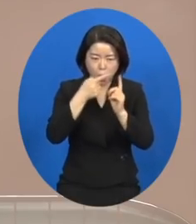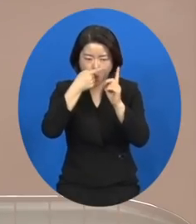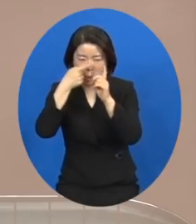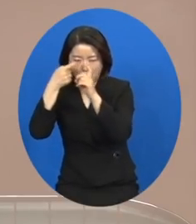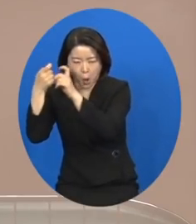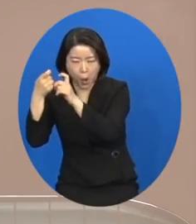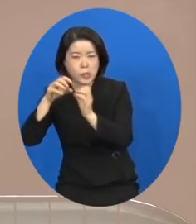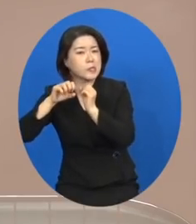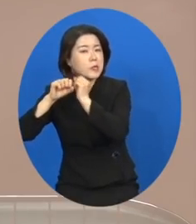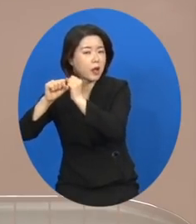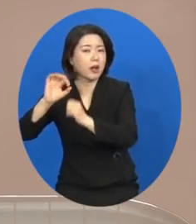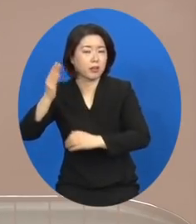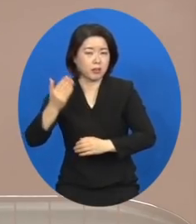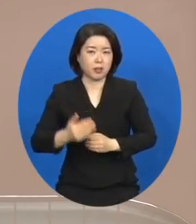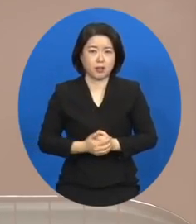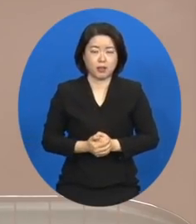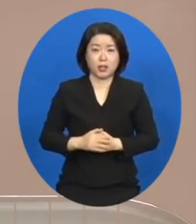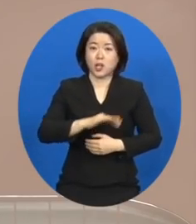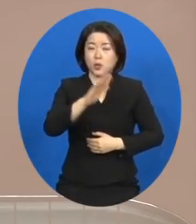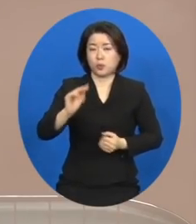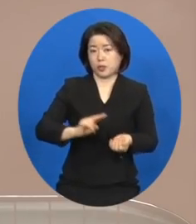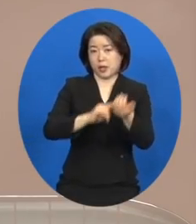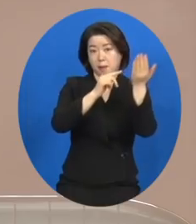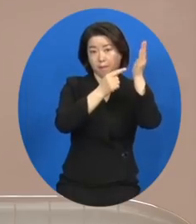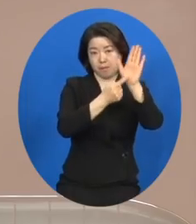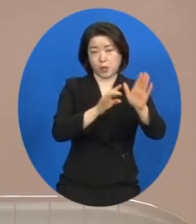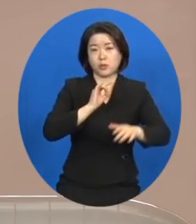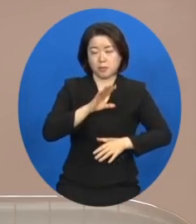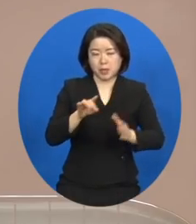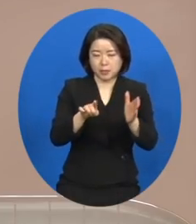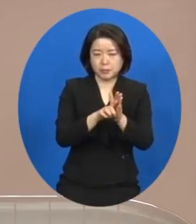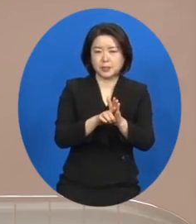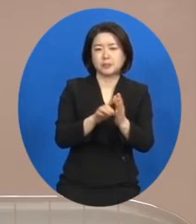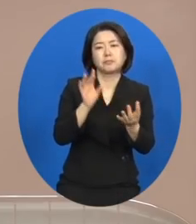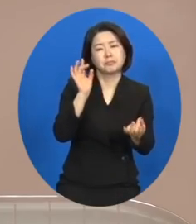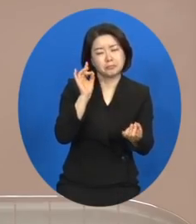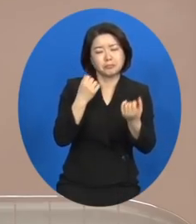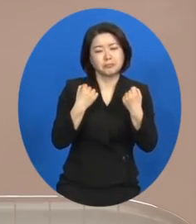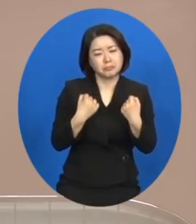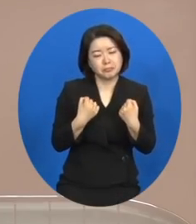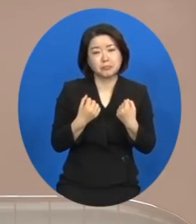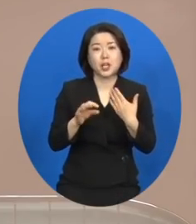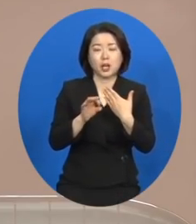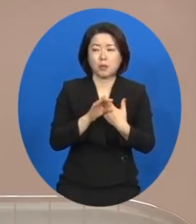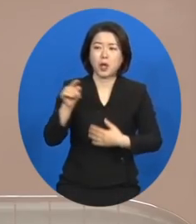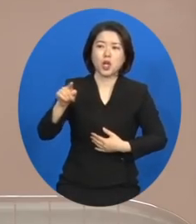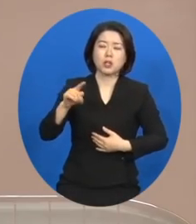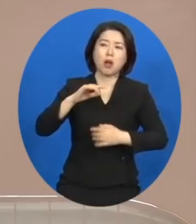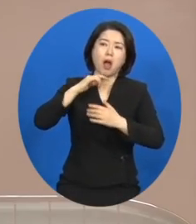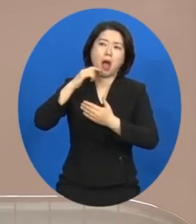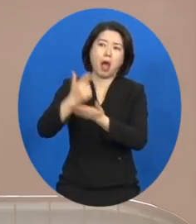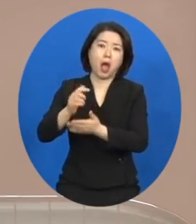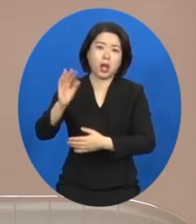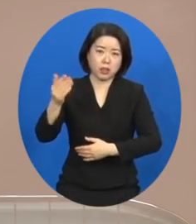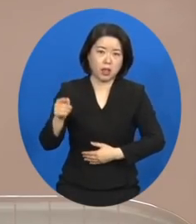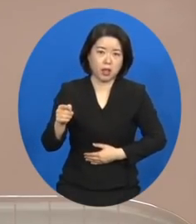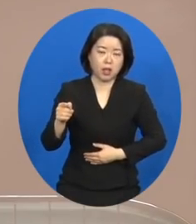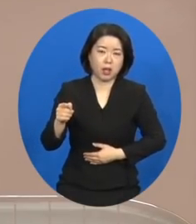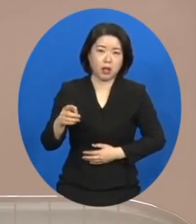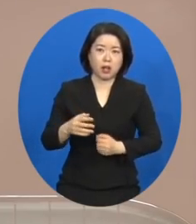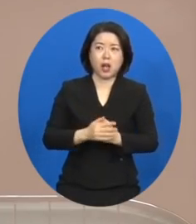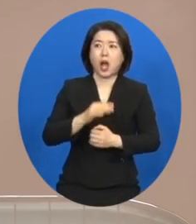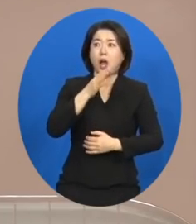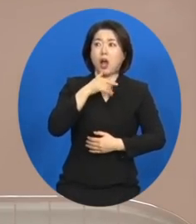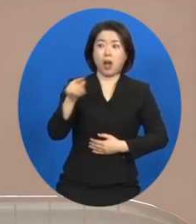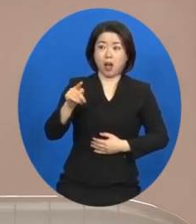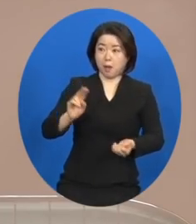것이다. 우리가 표적만을 믿는 믿음으로 머물러 있으면 여기에 속게 됩니다. 아, 표적이 있는 거 보니까